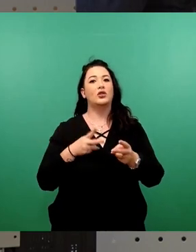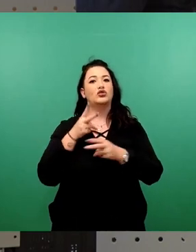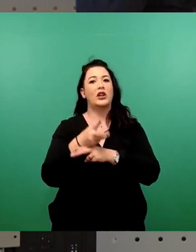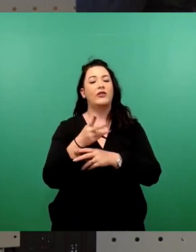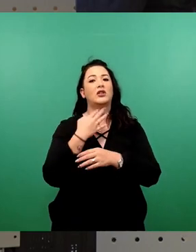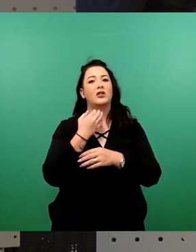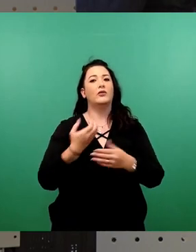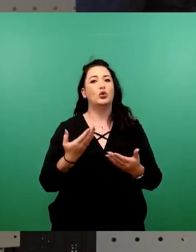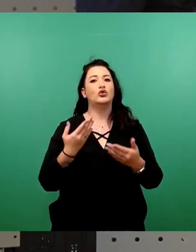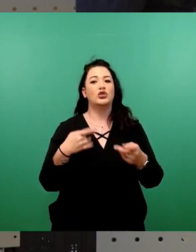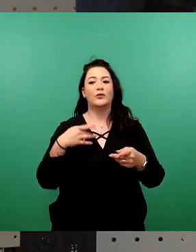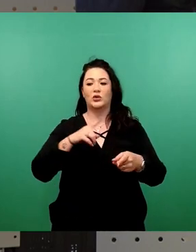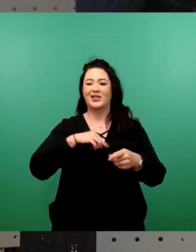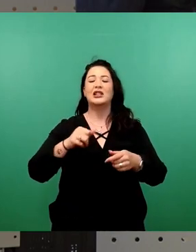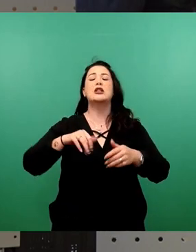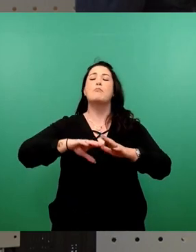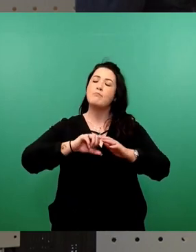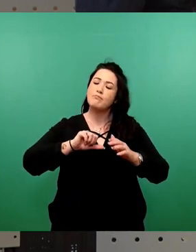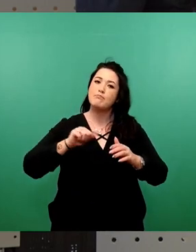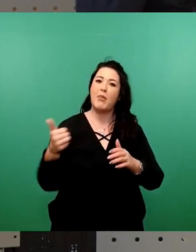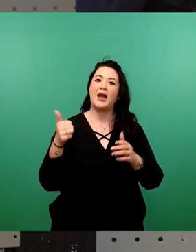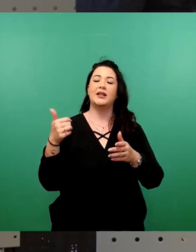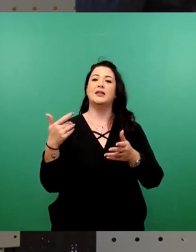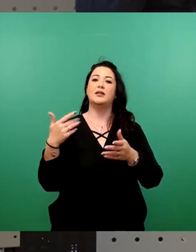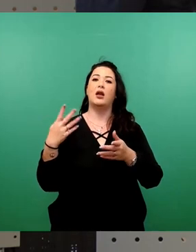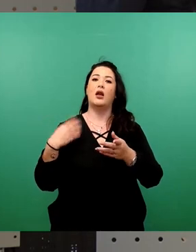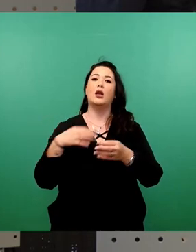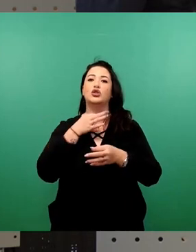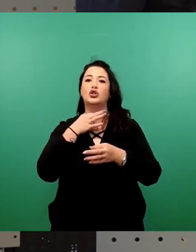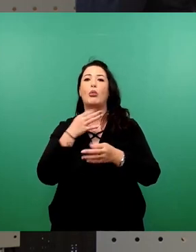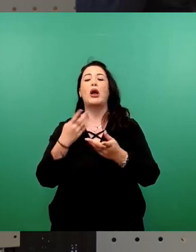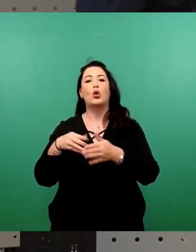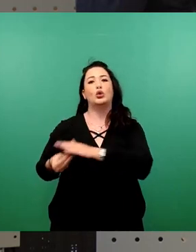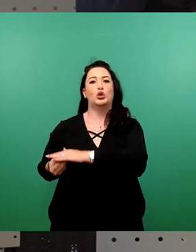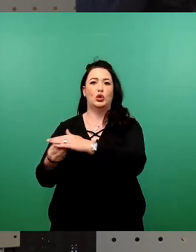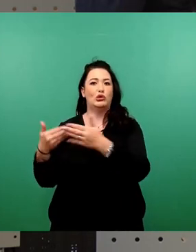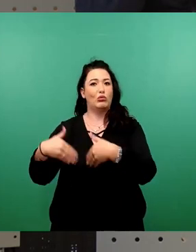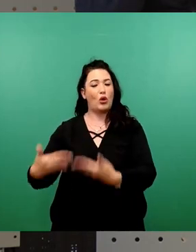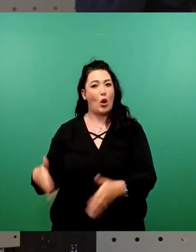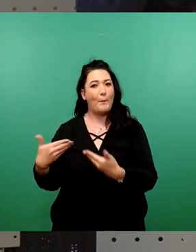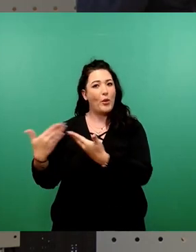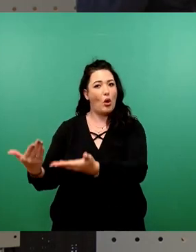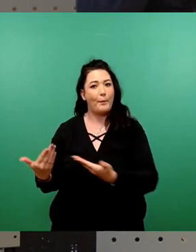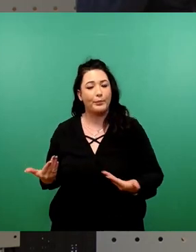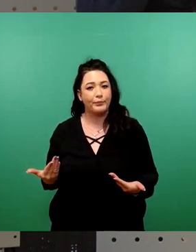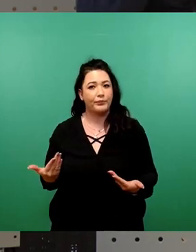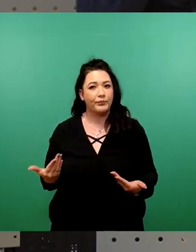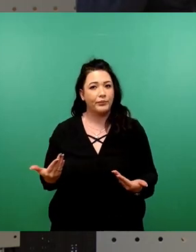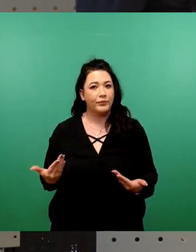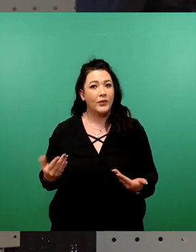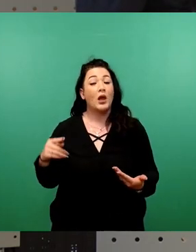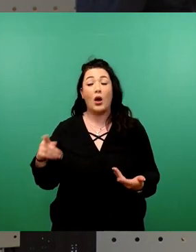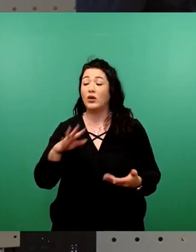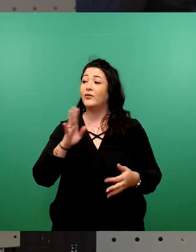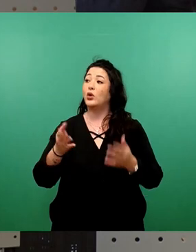die den breitesten Rückhalt in diesem Rat hatte, sowohl was ihre Wahlergebnisse angeht, als auch was die zahlreichen Wortmeldungen aus